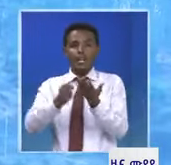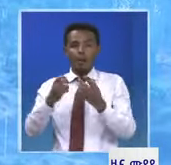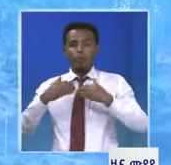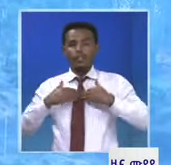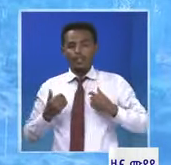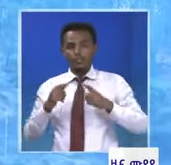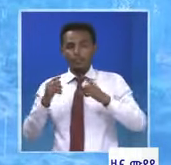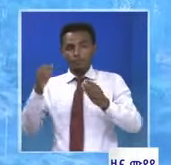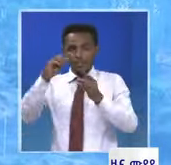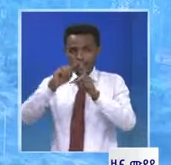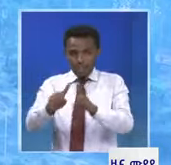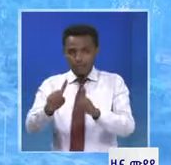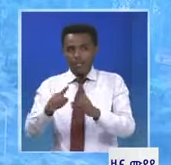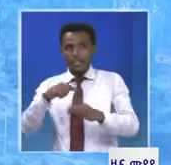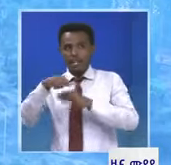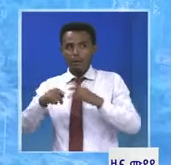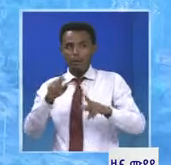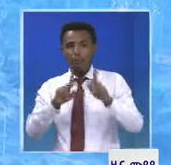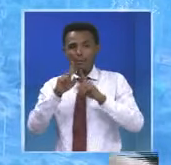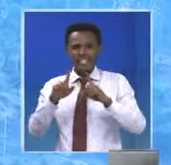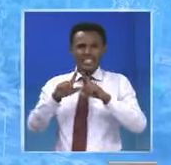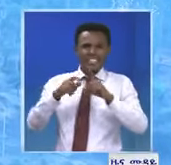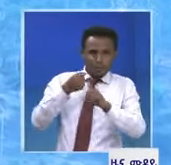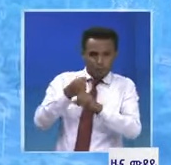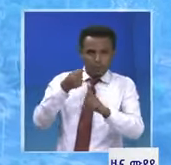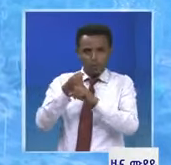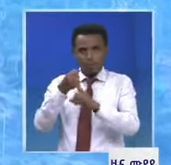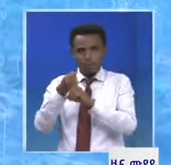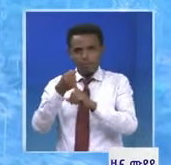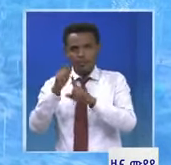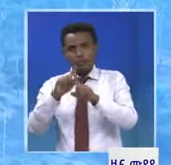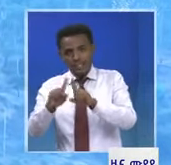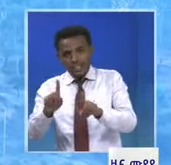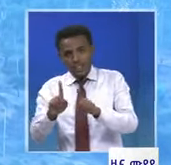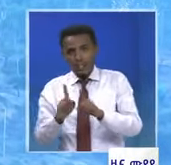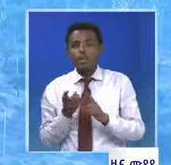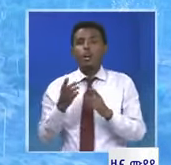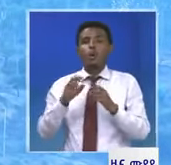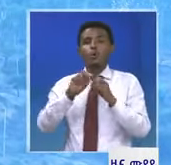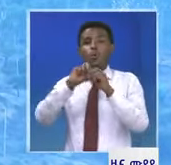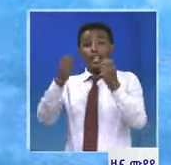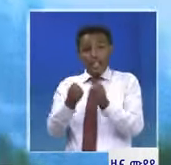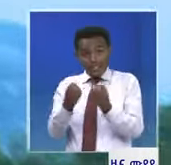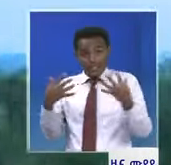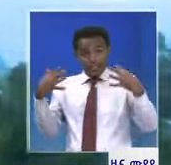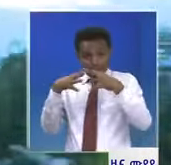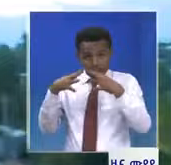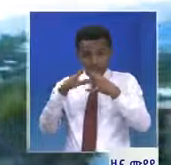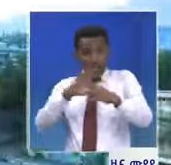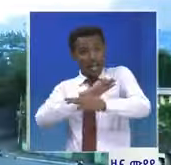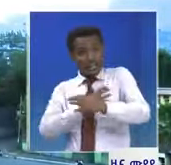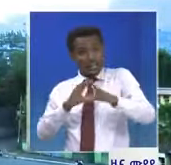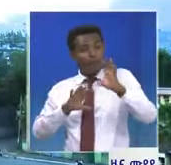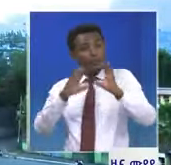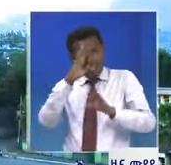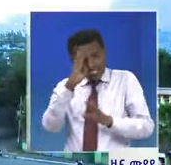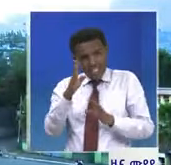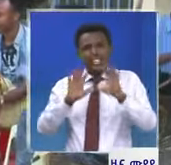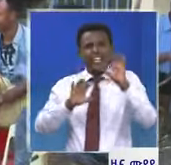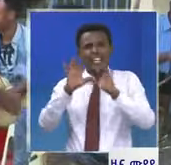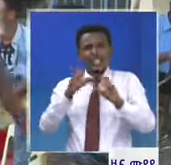እንዲሁም ያካባቢው ማበረሰብ የነበረው ትንቅንቅና ተጋርሎ በተለይም ደግሞ ከወገን ጥምር ኃይል ጋር በፈጠረው ቅንጅት ያደረገው ተጋርሎ